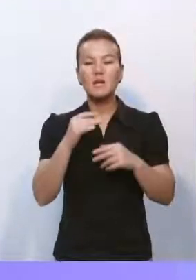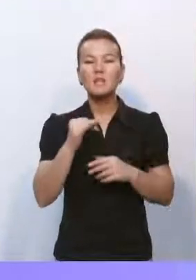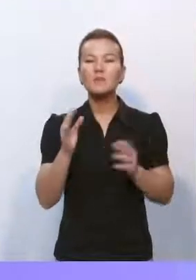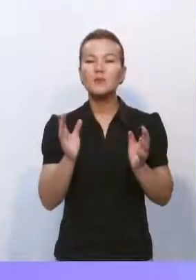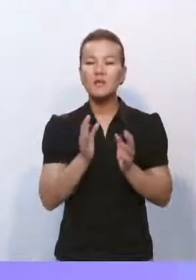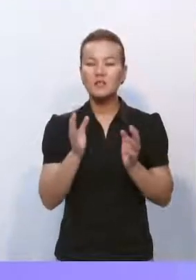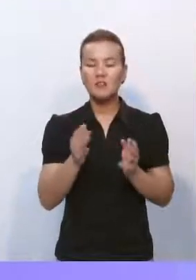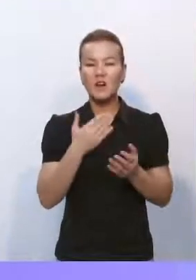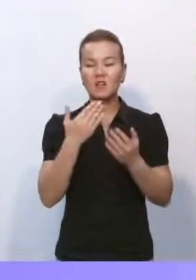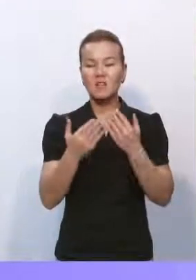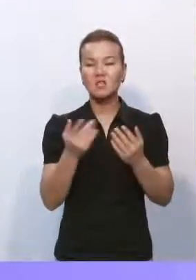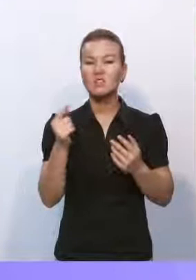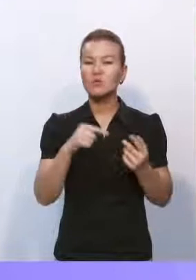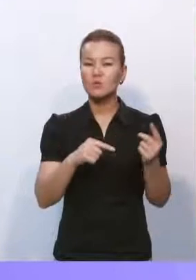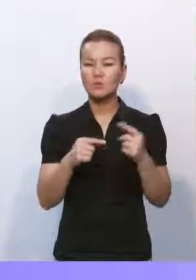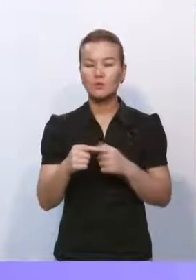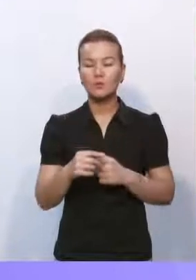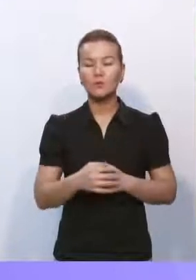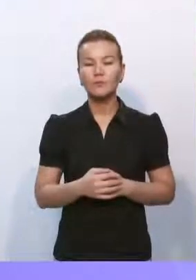бережного отношения друг к другу.